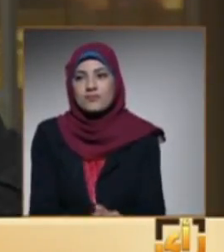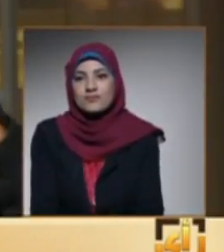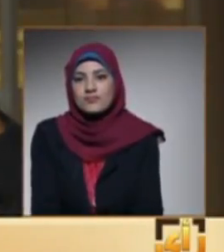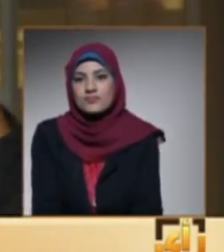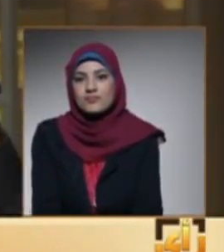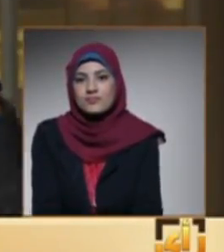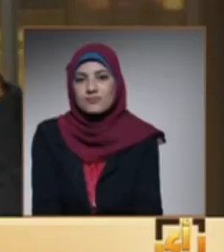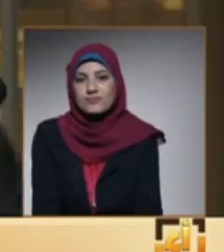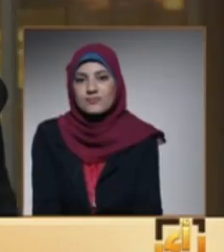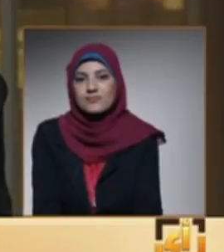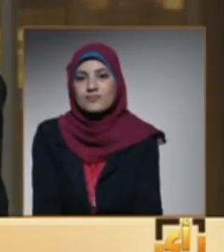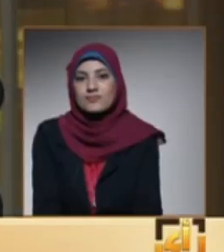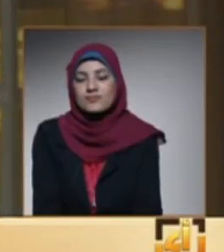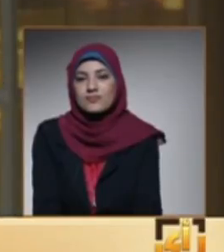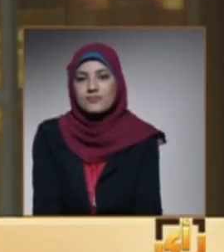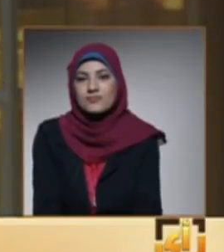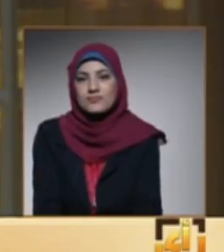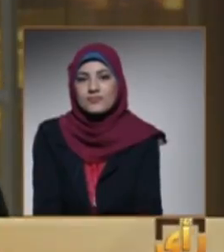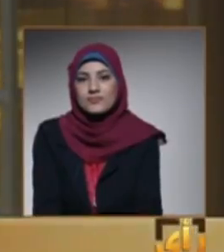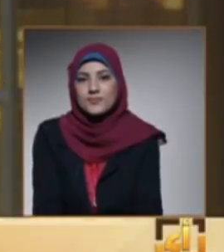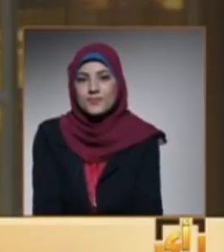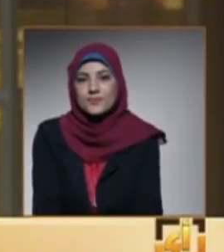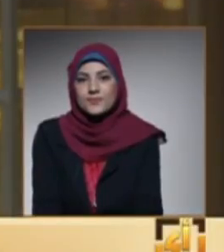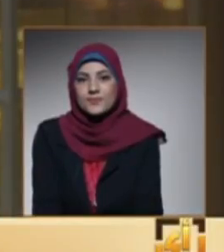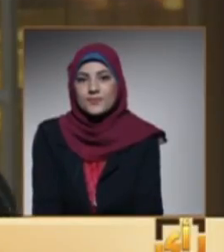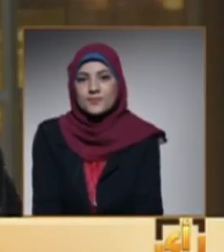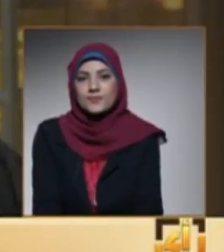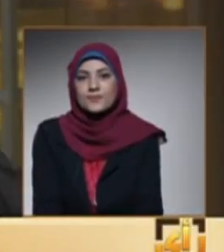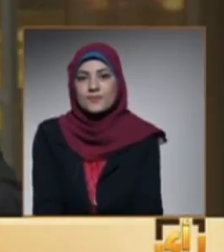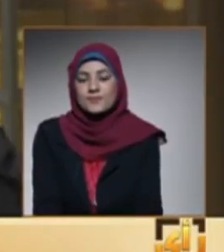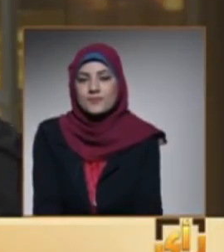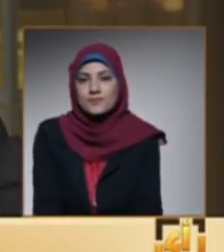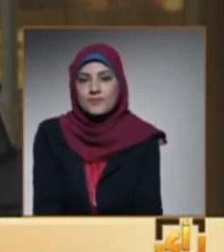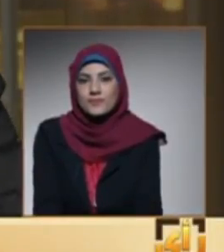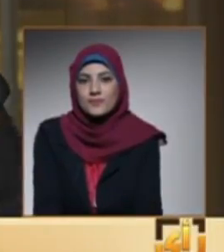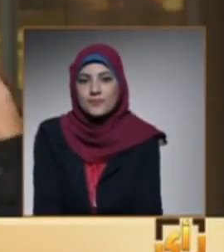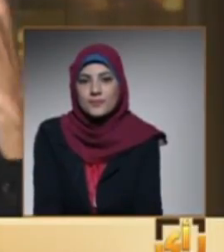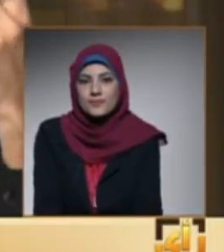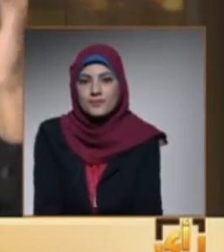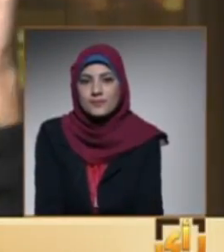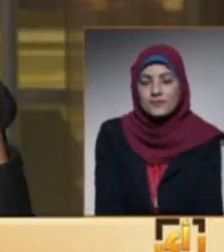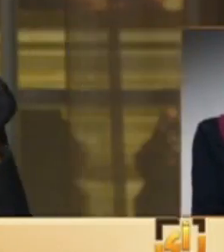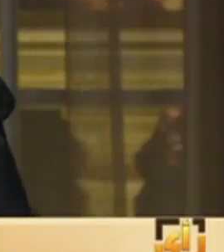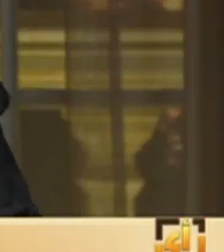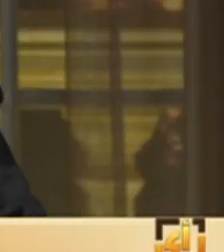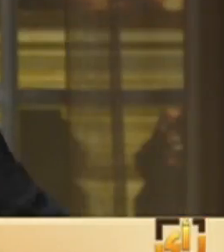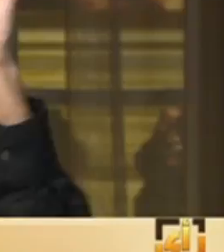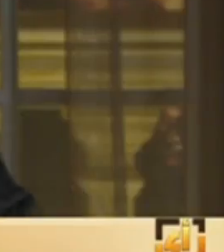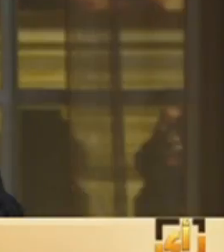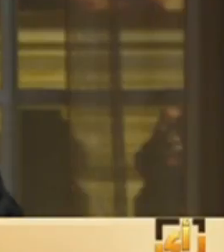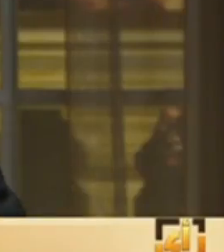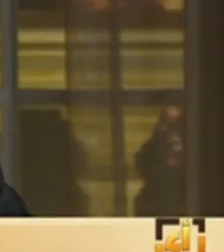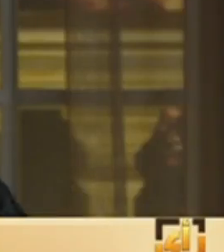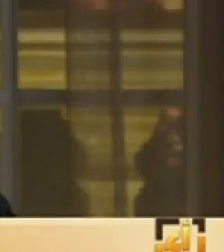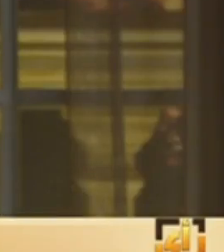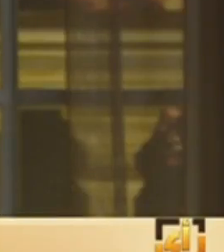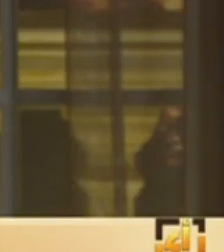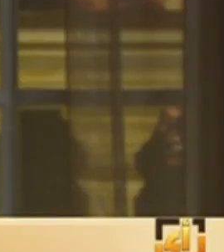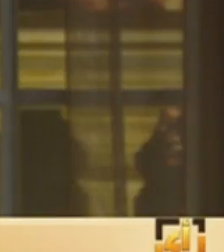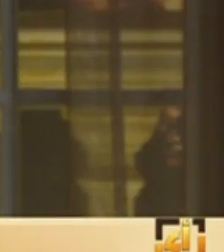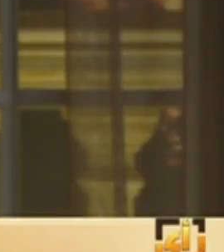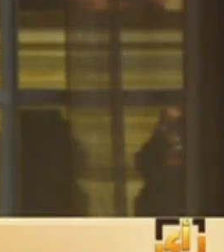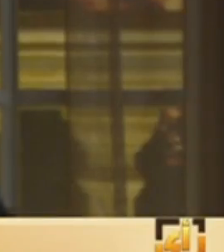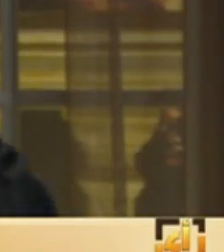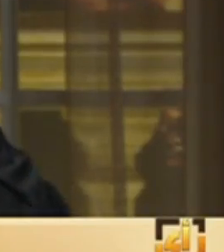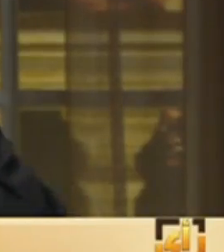عشان الناس تشوفها وتتشهر، بتحط الموبايل وتنزل على اليوتيوب او تنزل في اي موقع